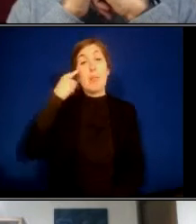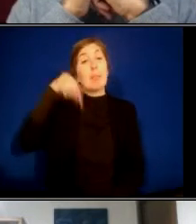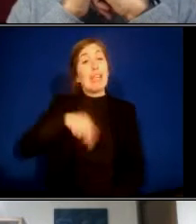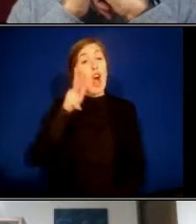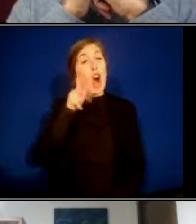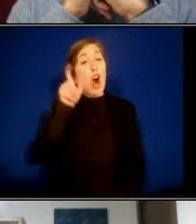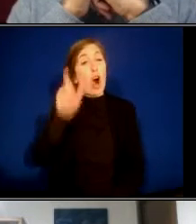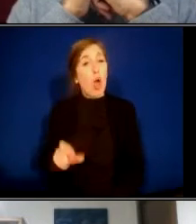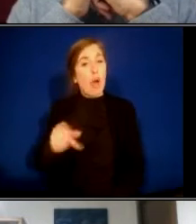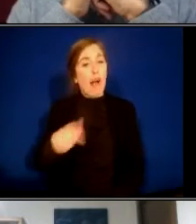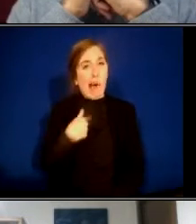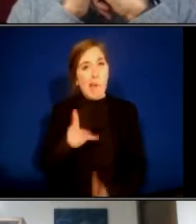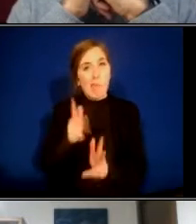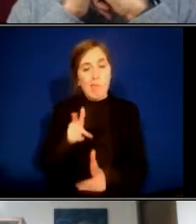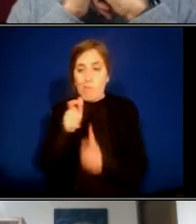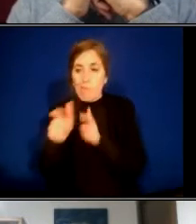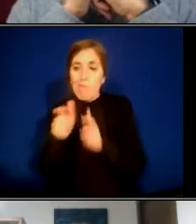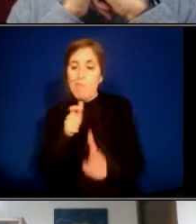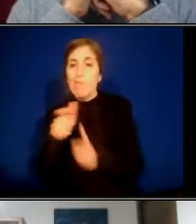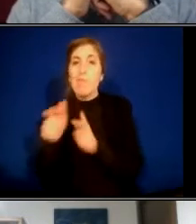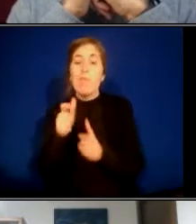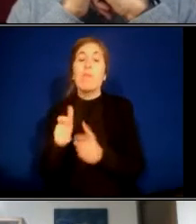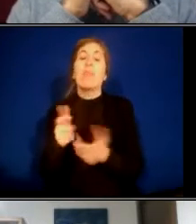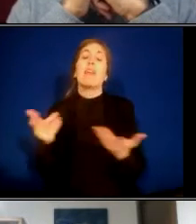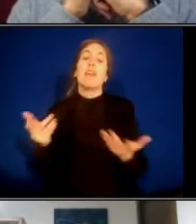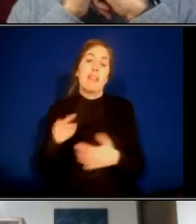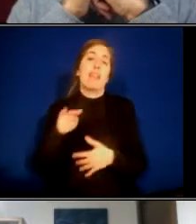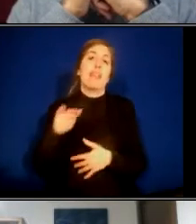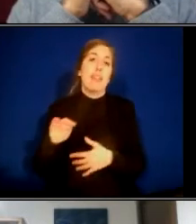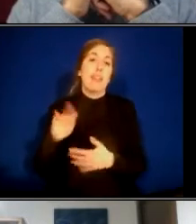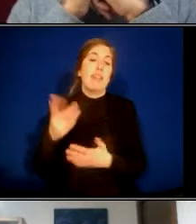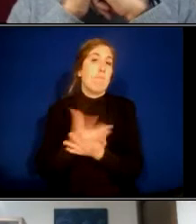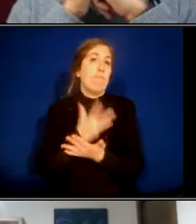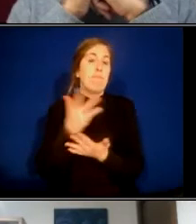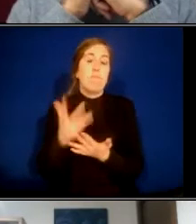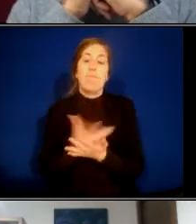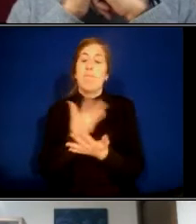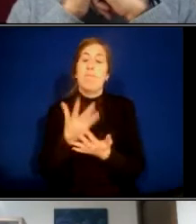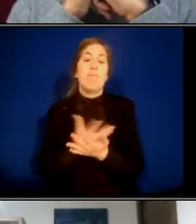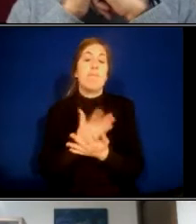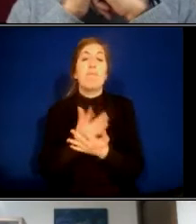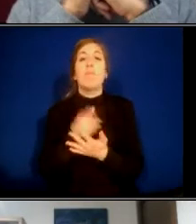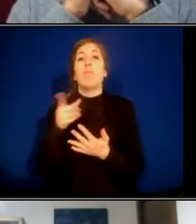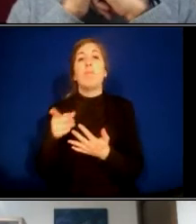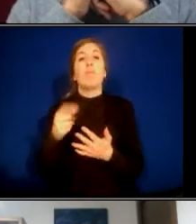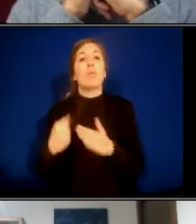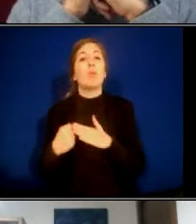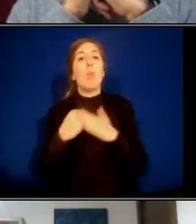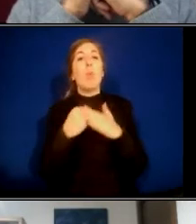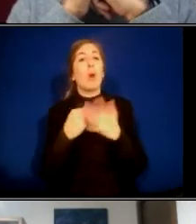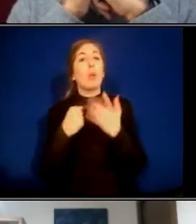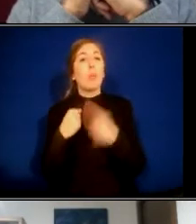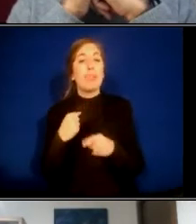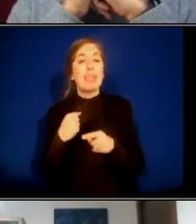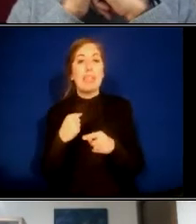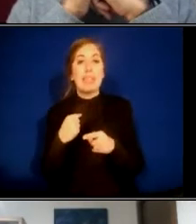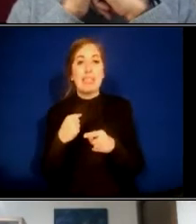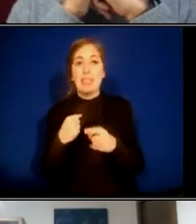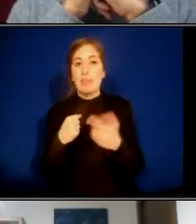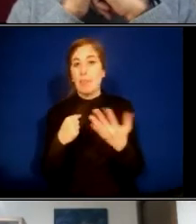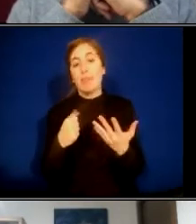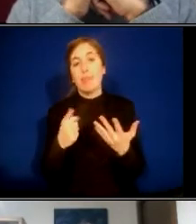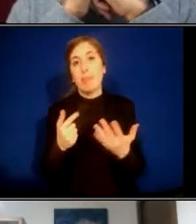e insomma richiamava, ecco, che questo sostegno, prima si diceva che gli strumenti, chi lavora spesso